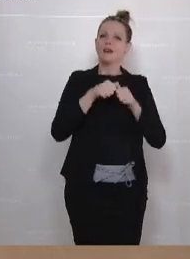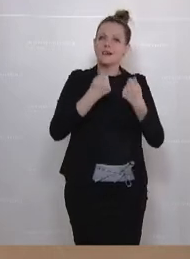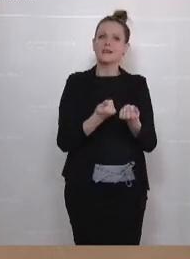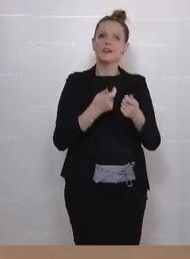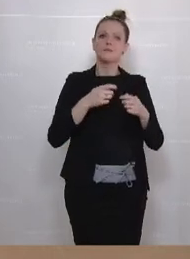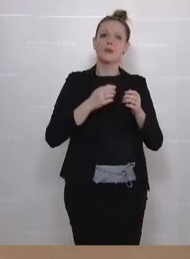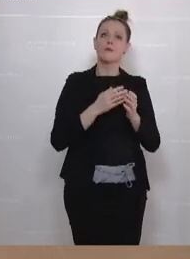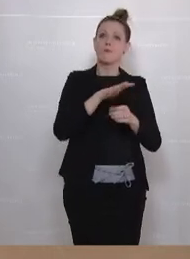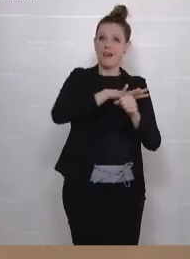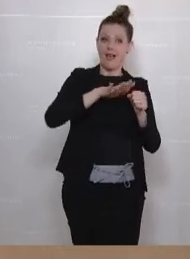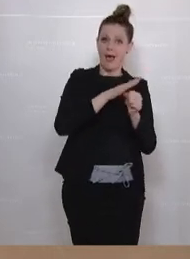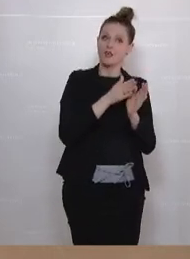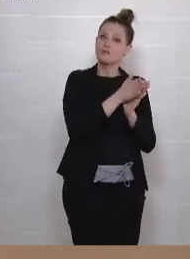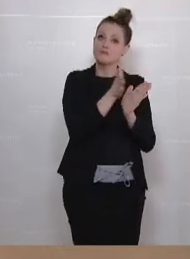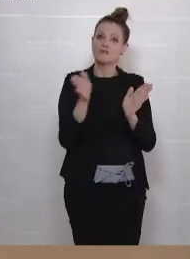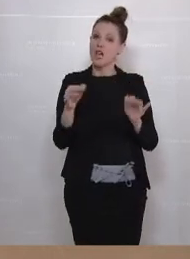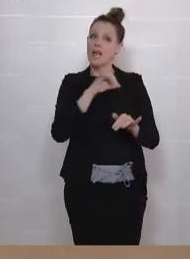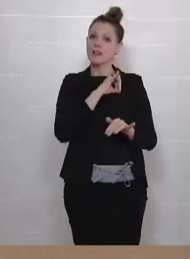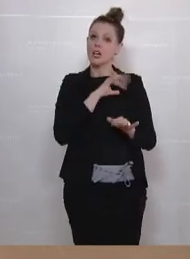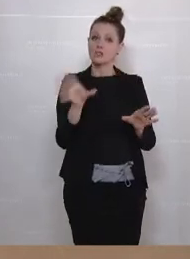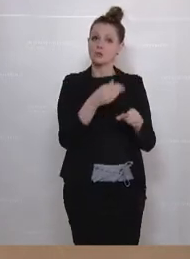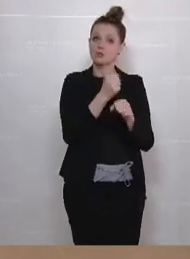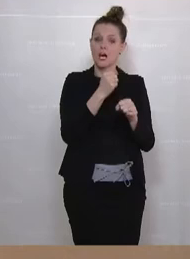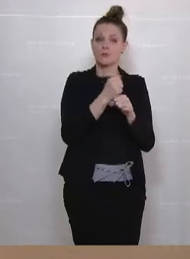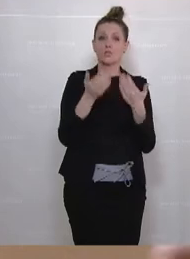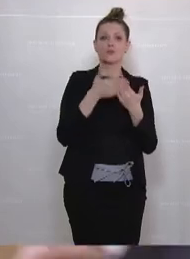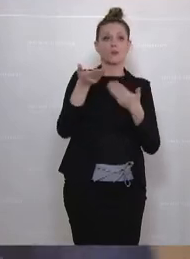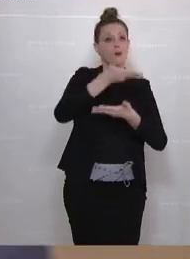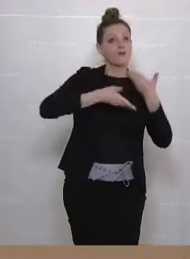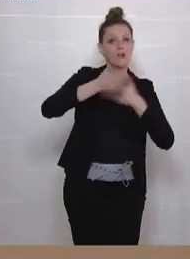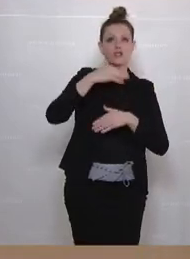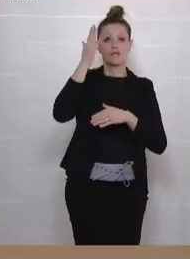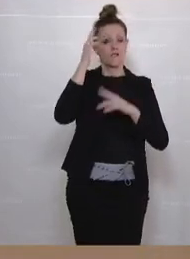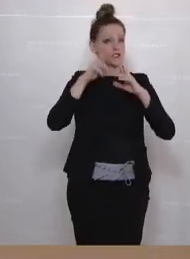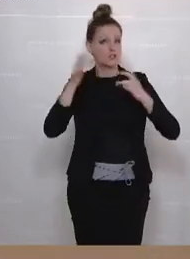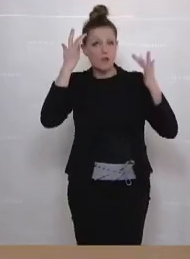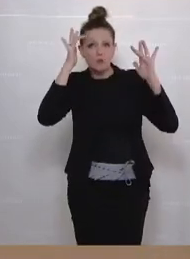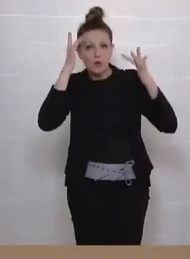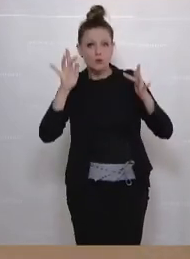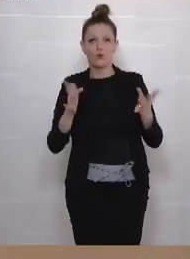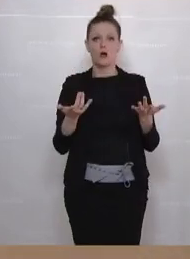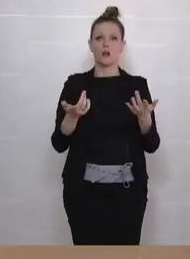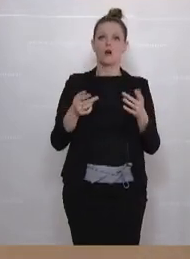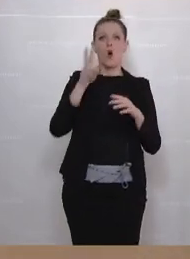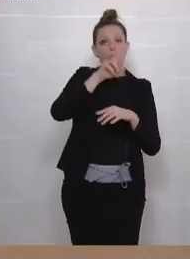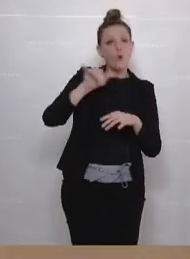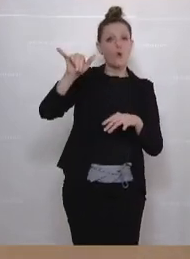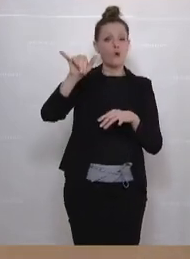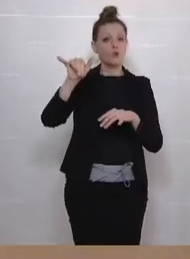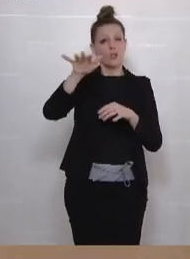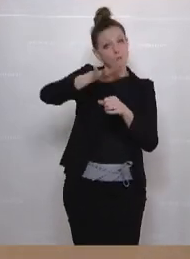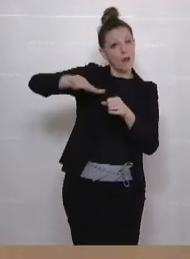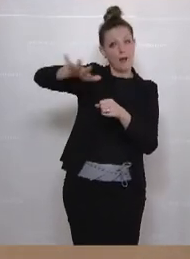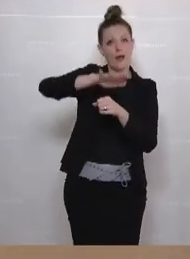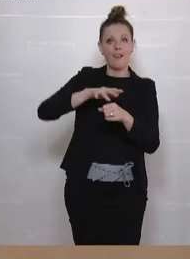auch Interesse hätten an Zusammenarbeit. Denken wir an Wirtschaft, Wissenschaft, Kultur. Da könnte man auch im universitären Bereich,